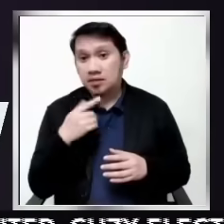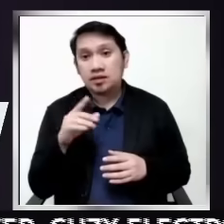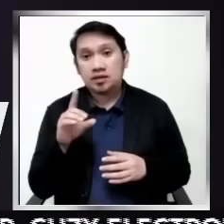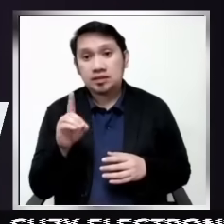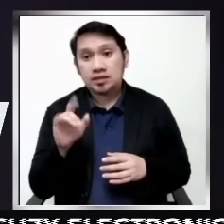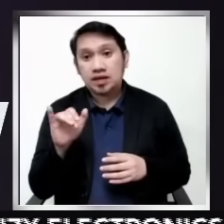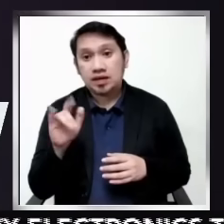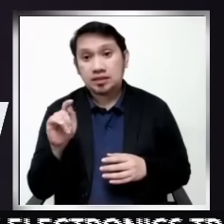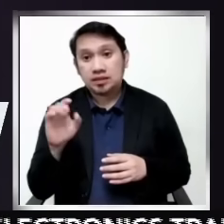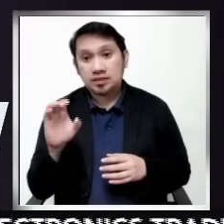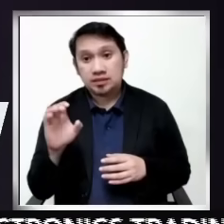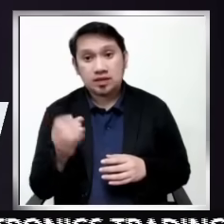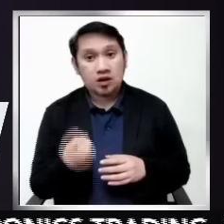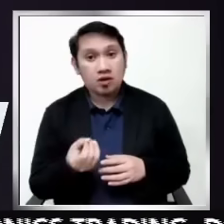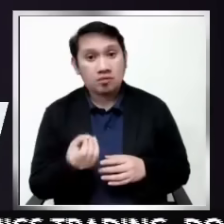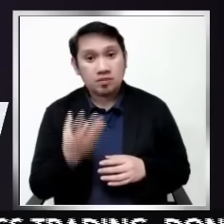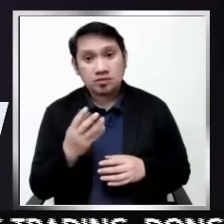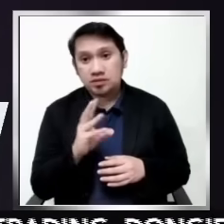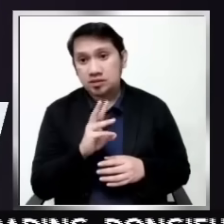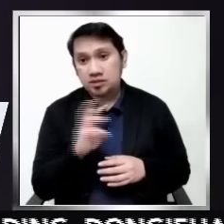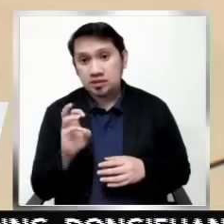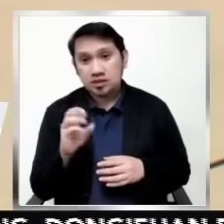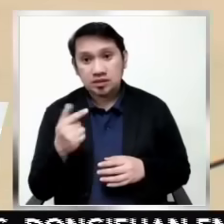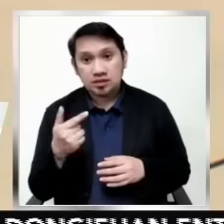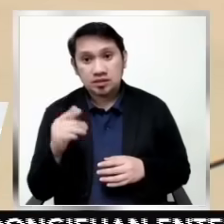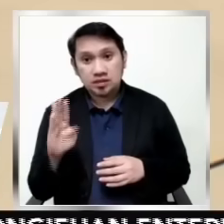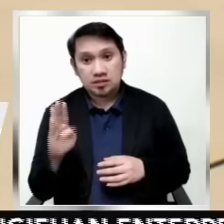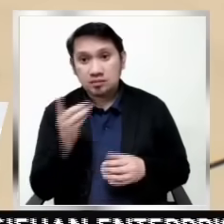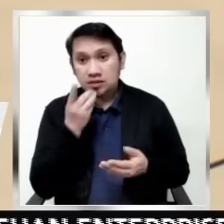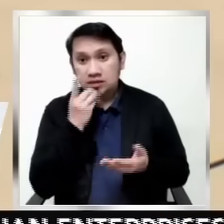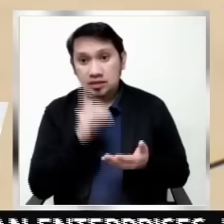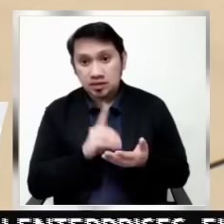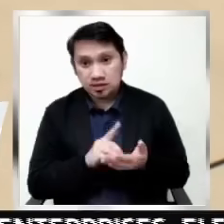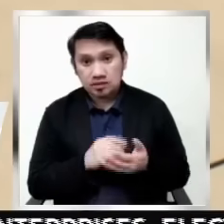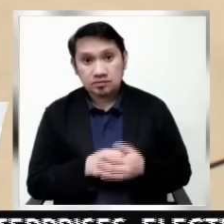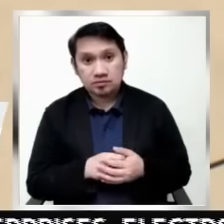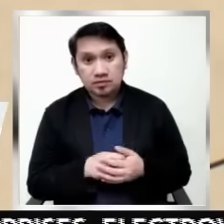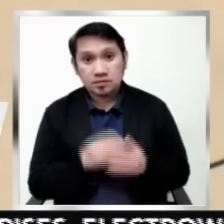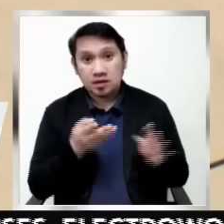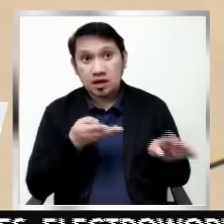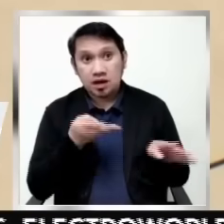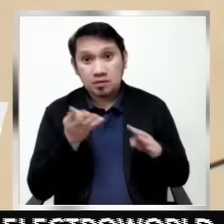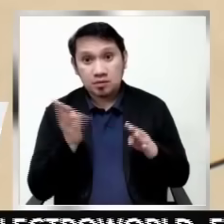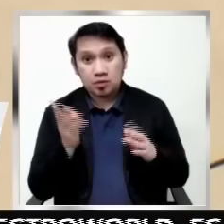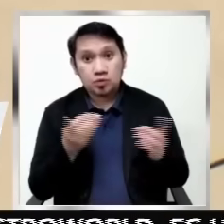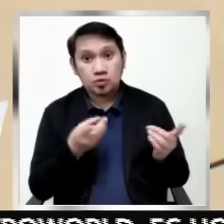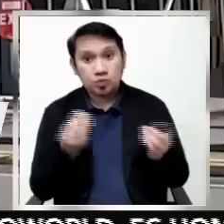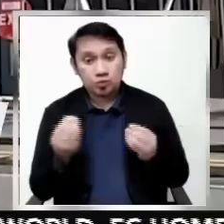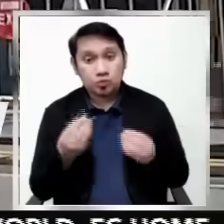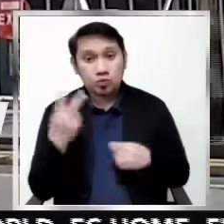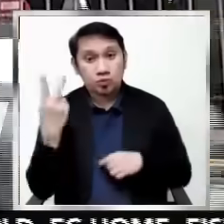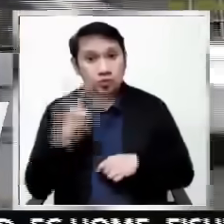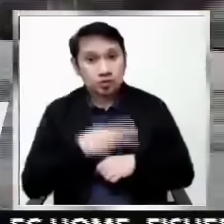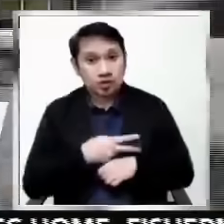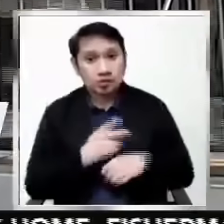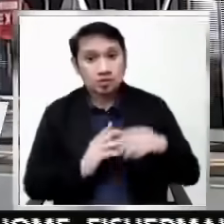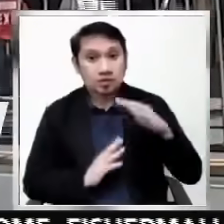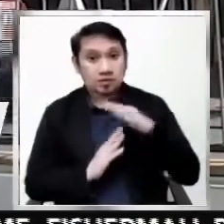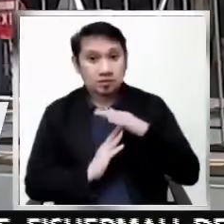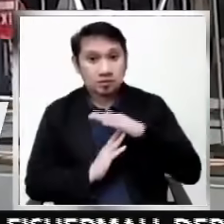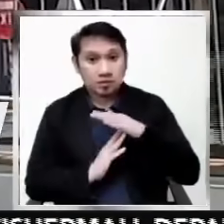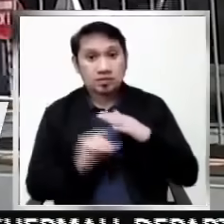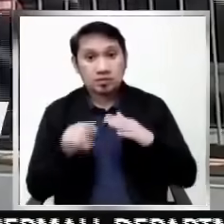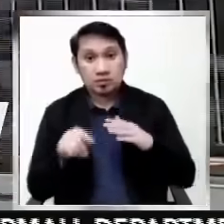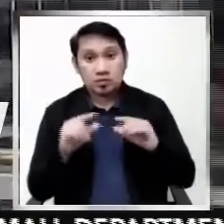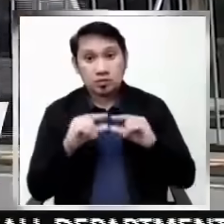aabot sa mahigit 600 gigabytes ng datos yan. Ang pag-upload, ginawa 2 araw matapos magpaso ang deadline ng grupo